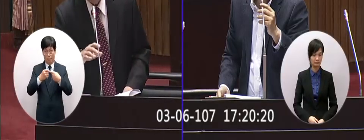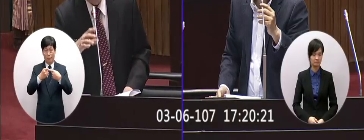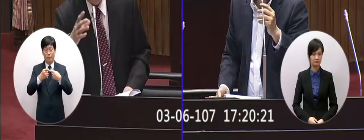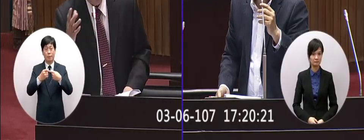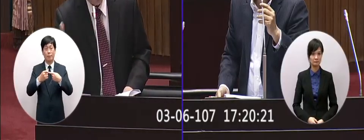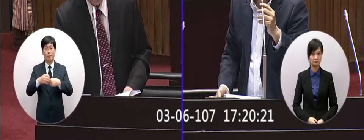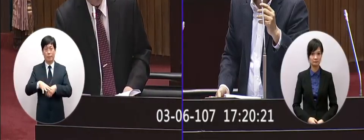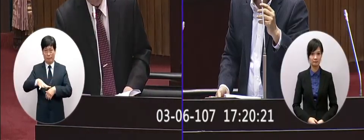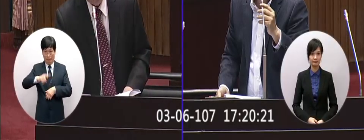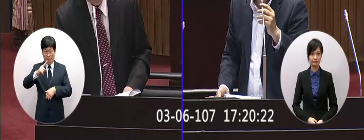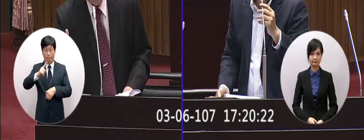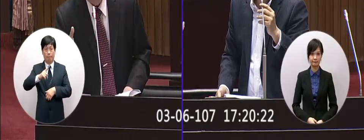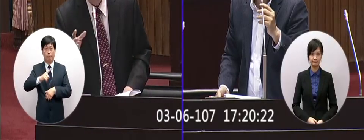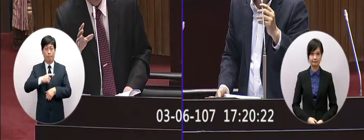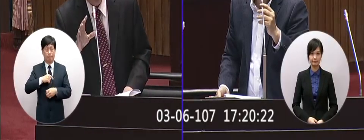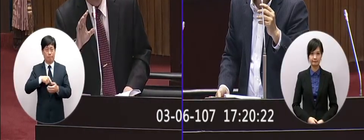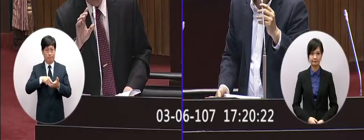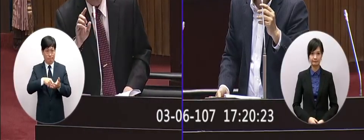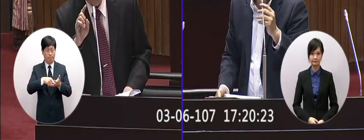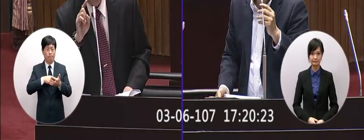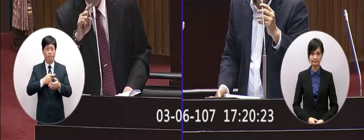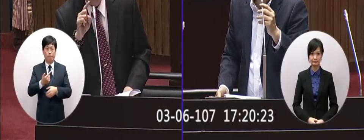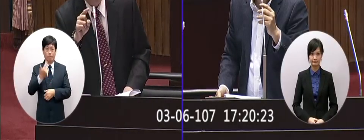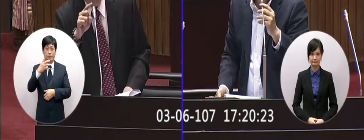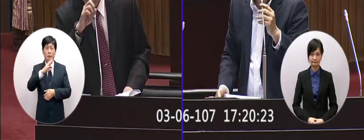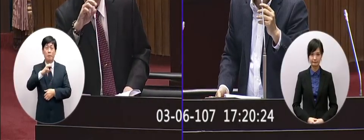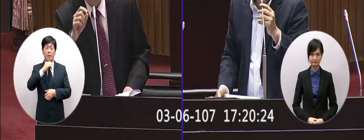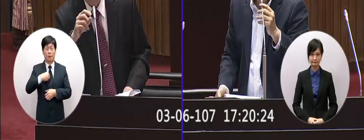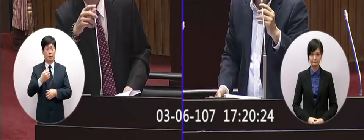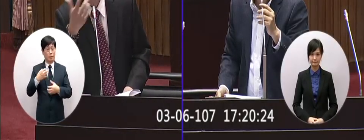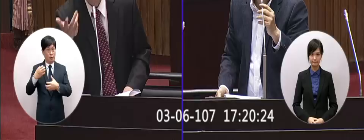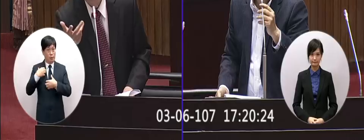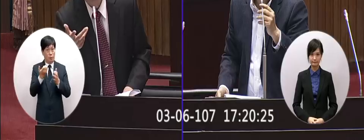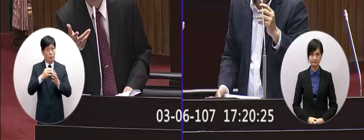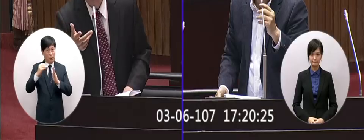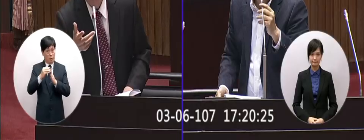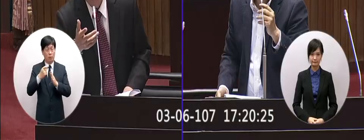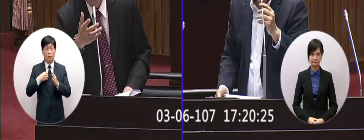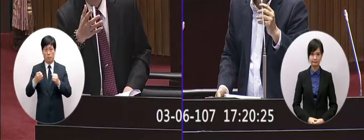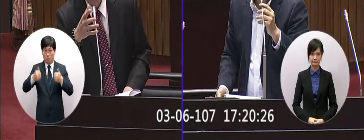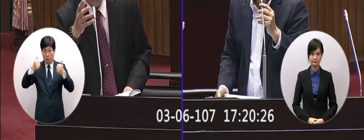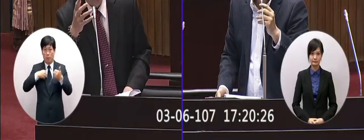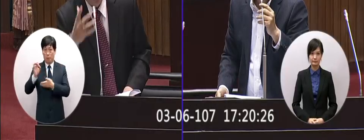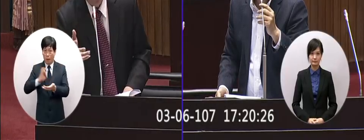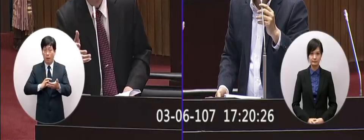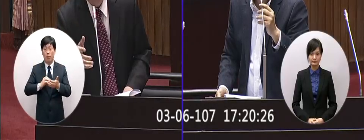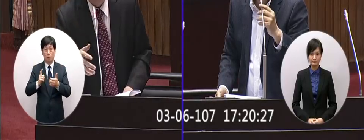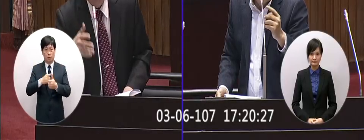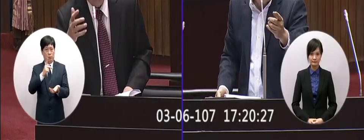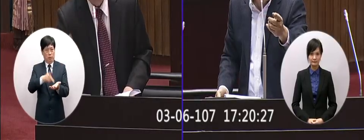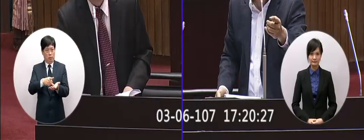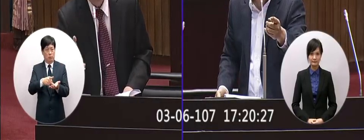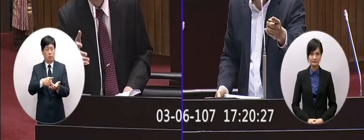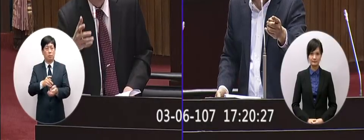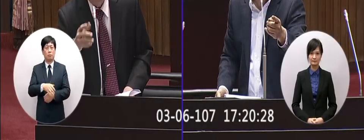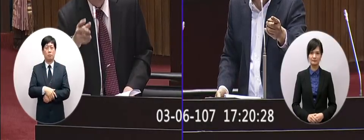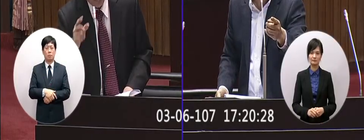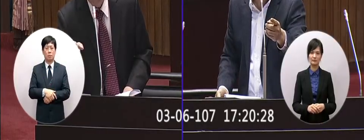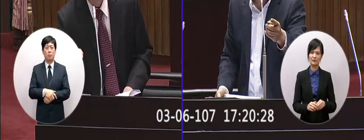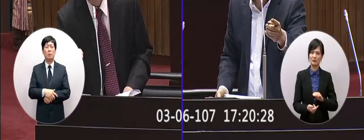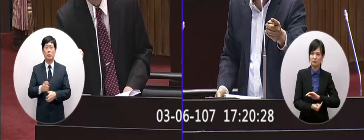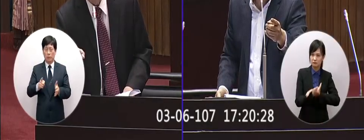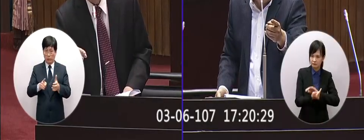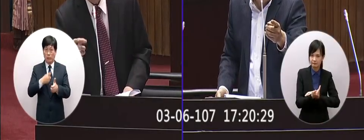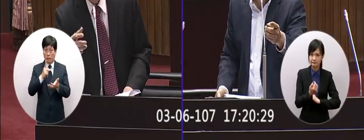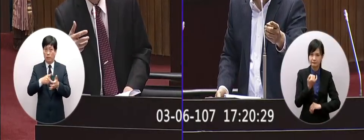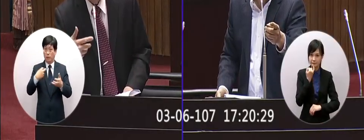讲先来做吼，啊先甲金贝子遐讲协调好要卖啊嘛，吼啊先甲租，啊 时间赶啦，好